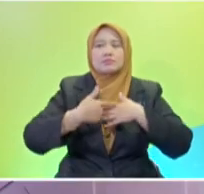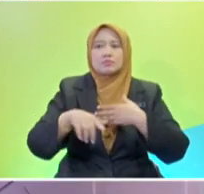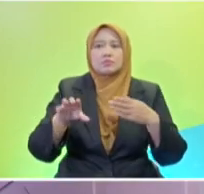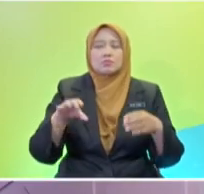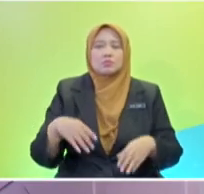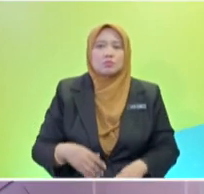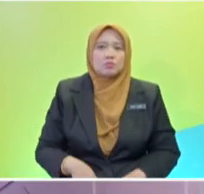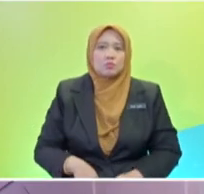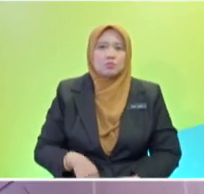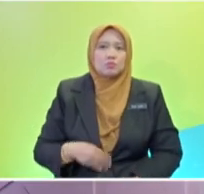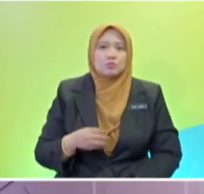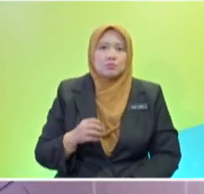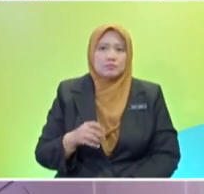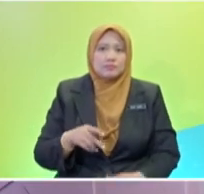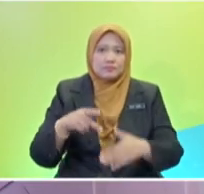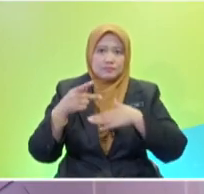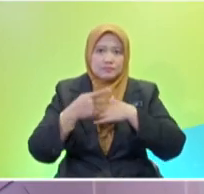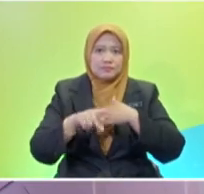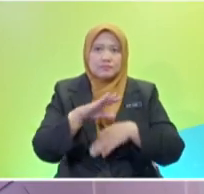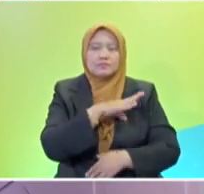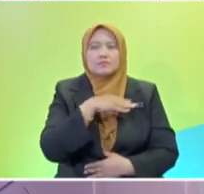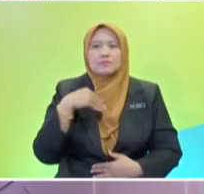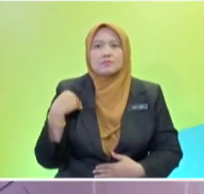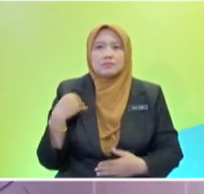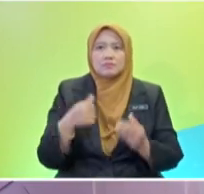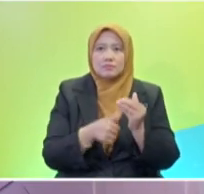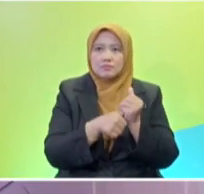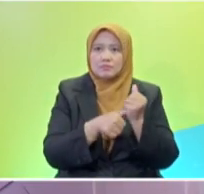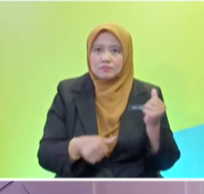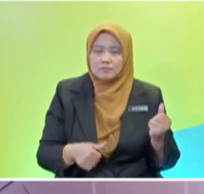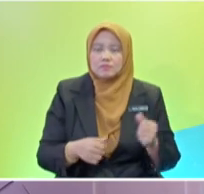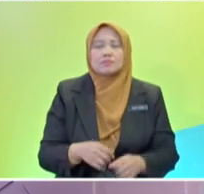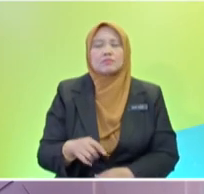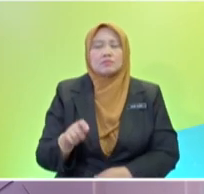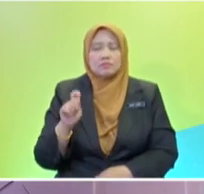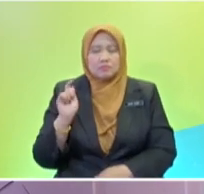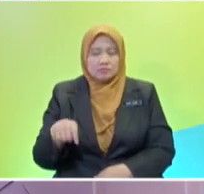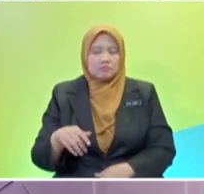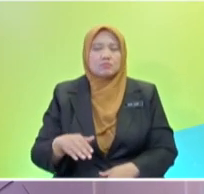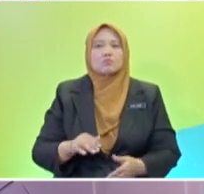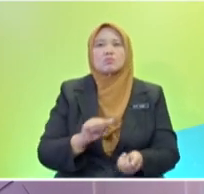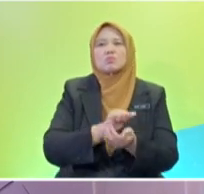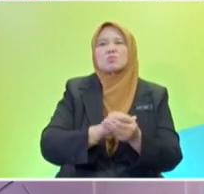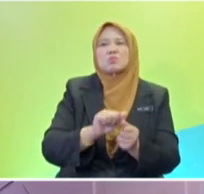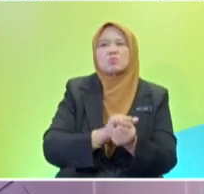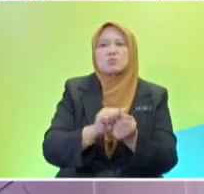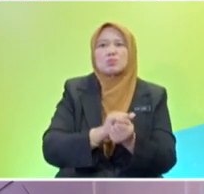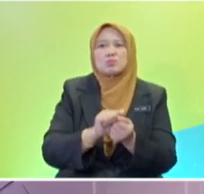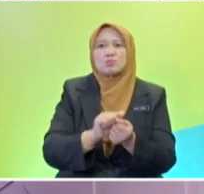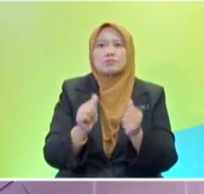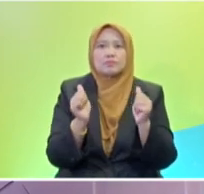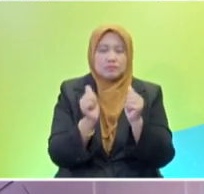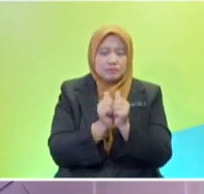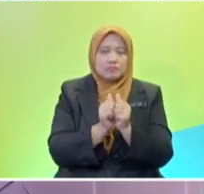atau air kecil kita belum menjaga kita perlu cuci lah jangan kita tidak boleh besar kita tak cuci jadi kita perlu cuci